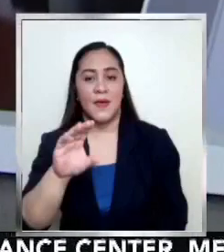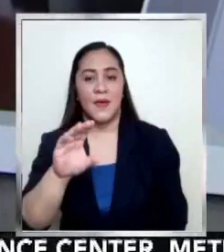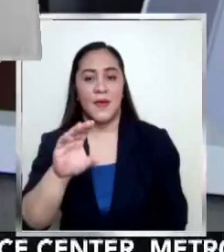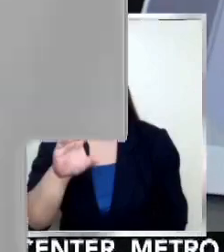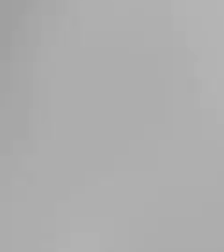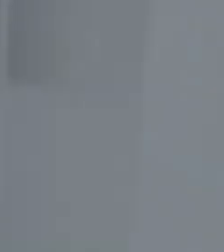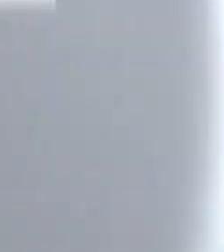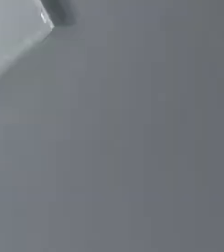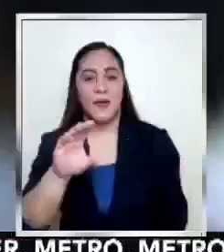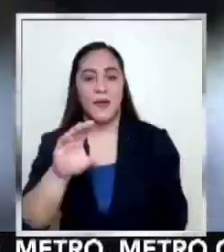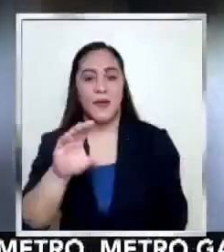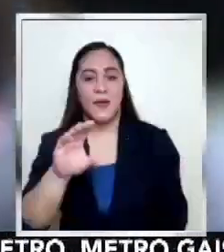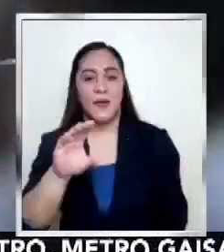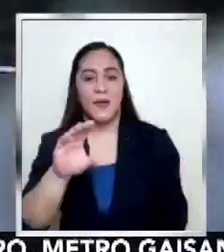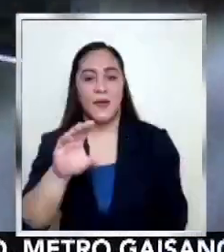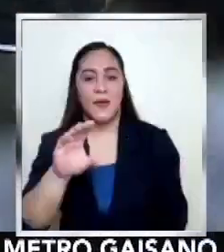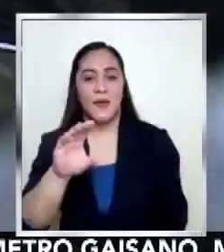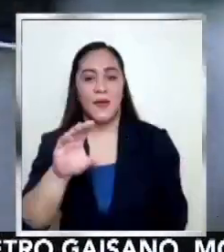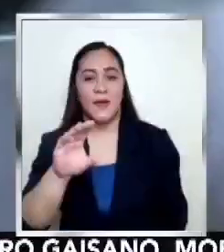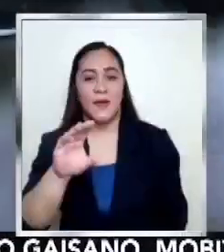Tima.